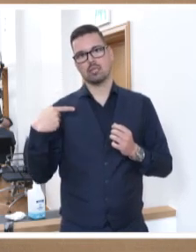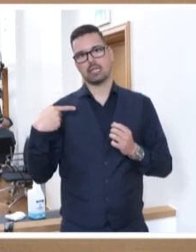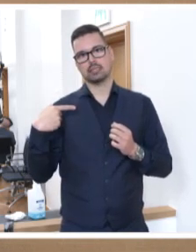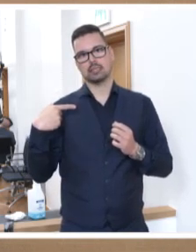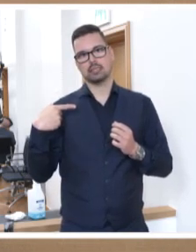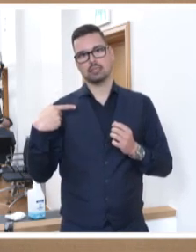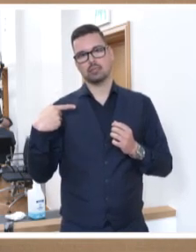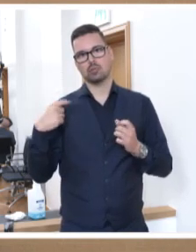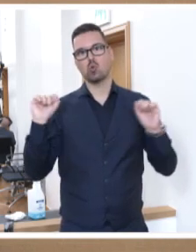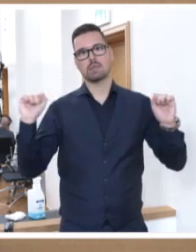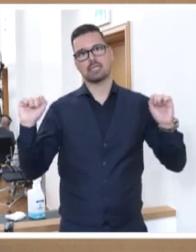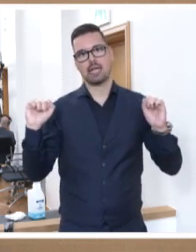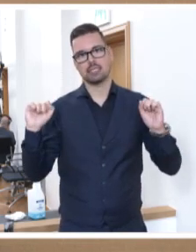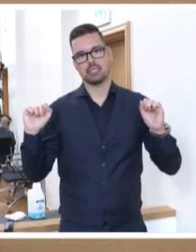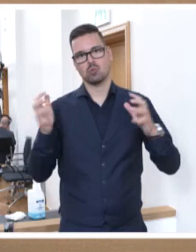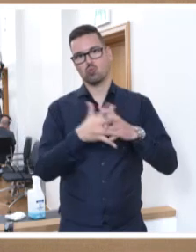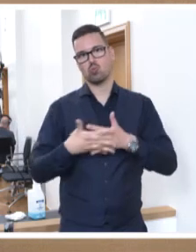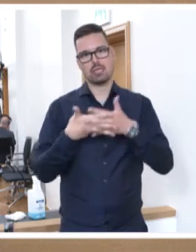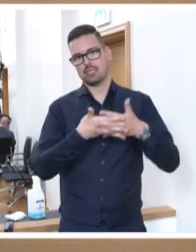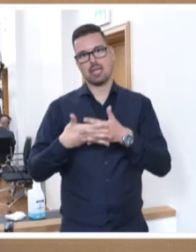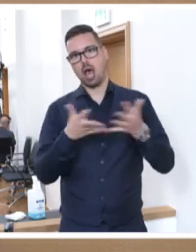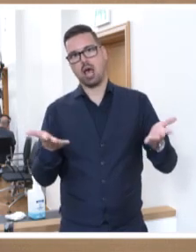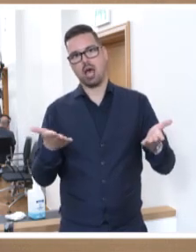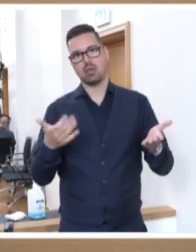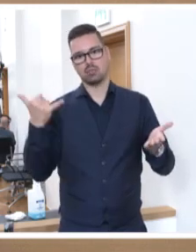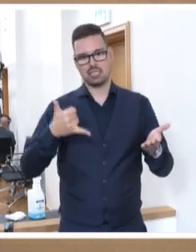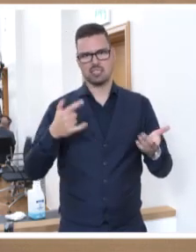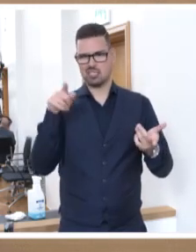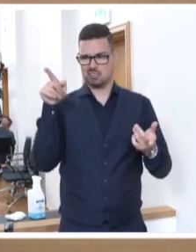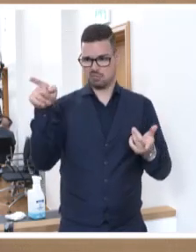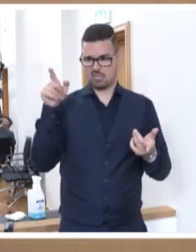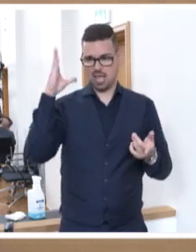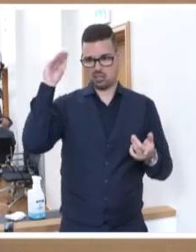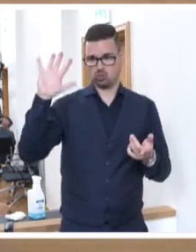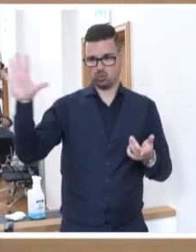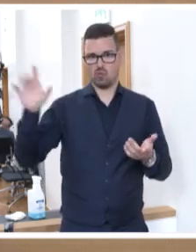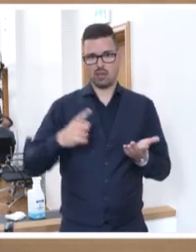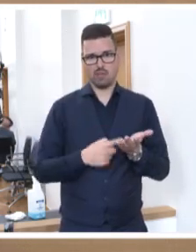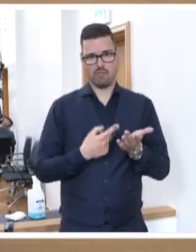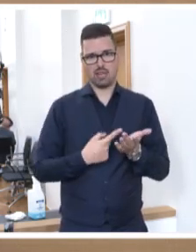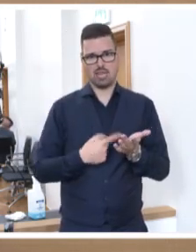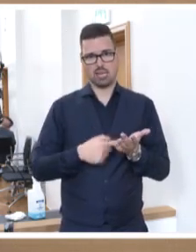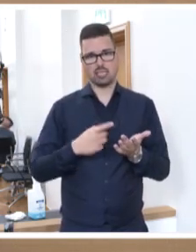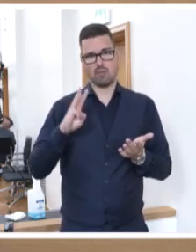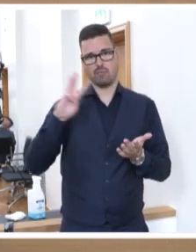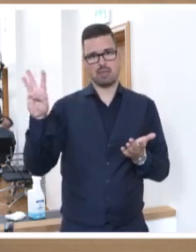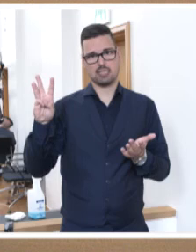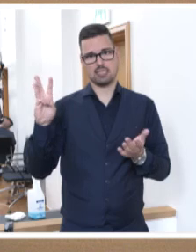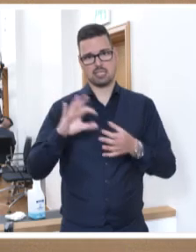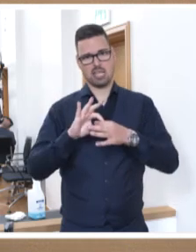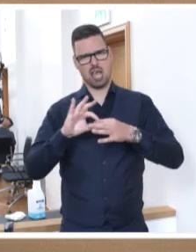Großbritannien. Herr Schaufeit, und Sie verlangen jetzt allen Ernstes, dass wir aus dem westlichen